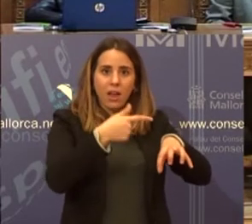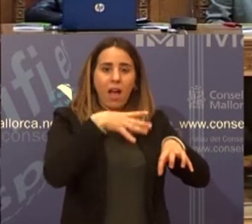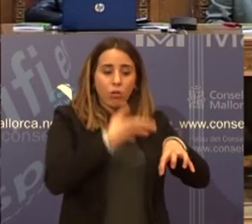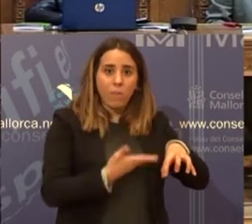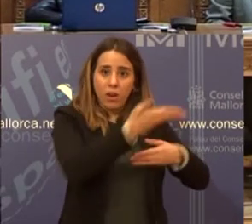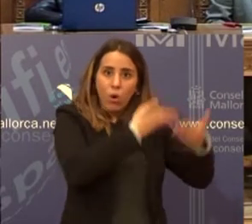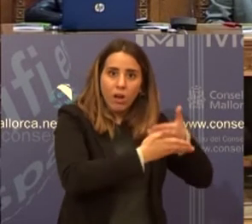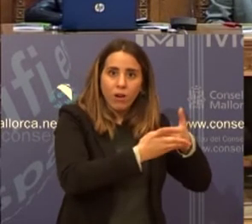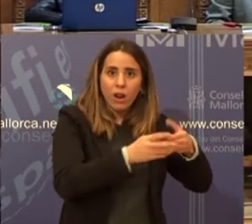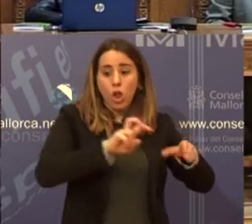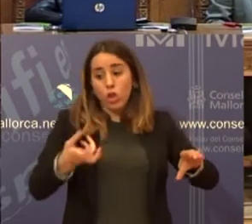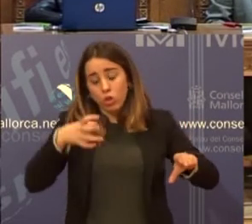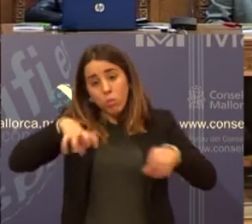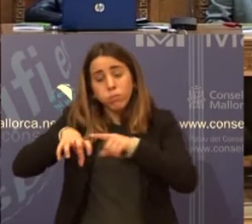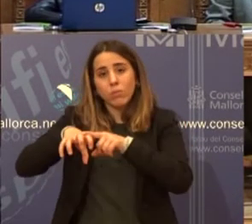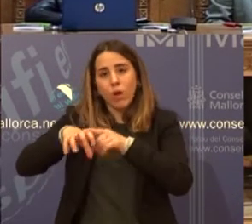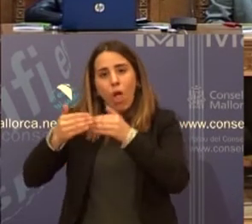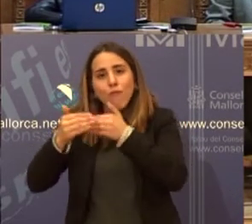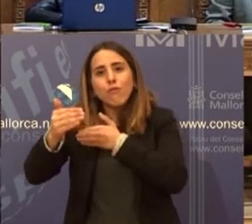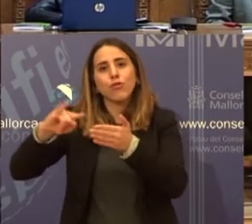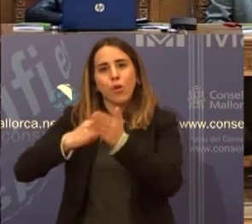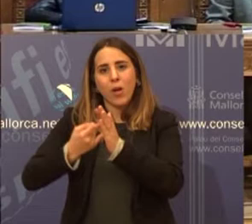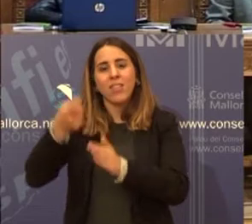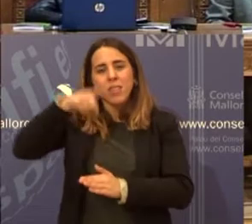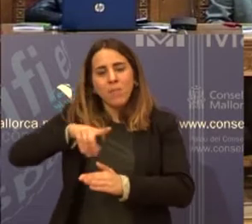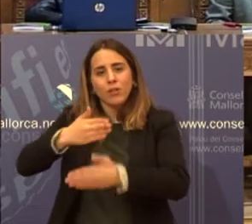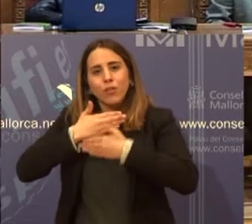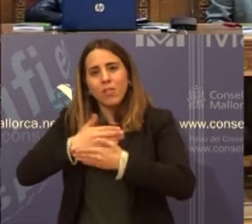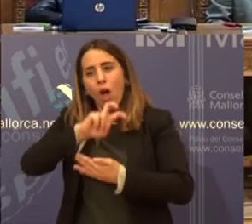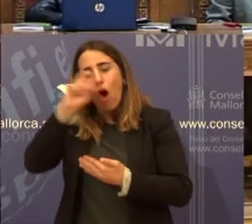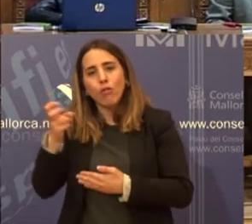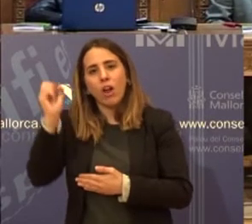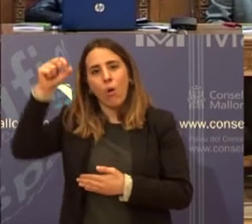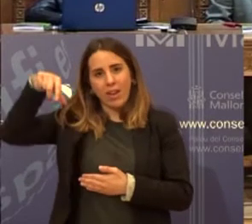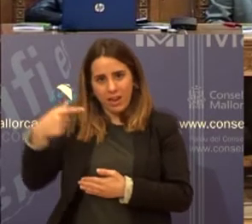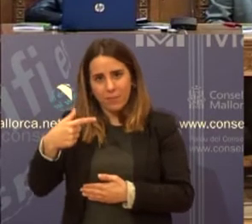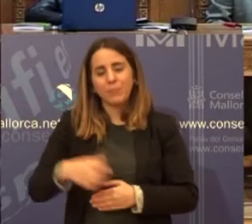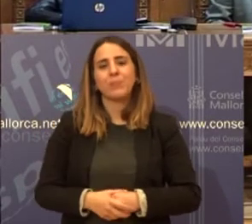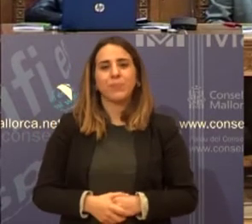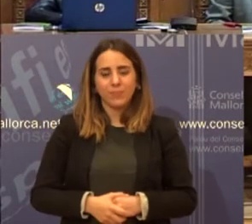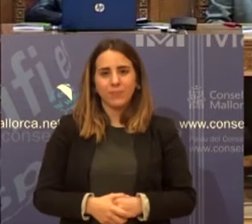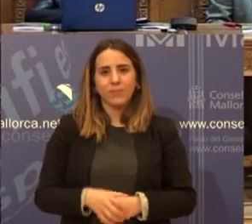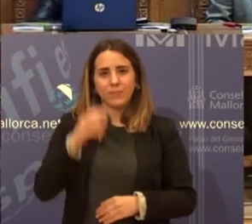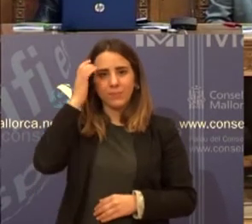i l'altra part s'invertirà per futurs projectes també solidaris amb altres ONGs.